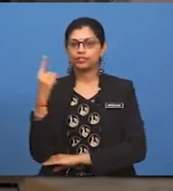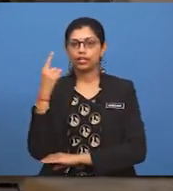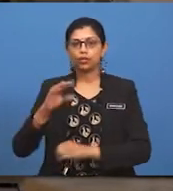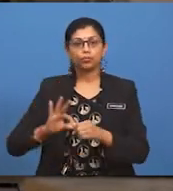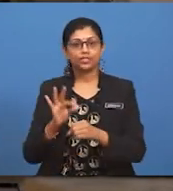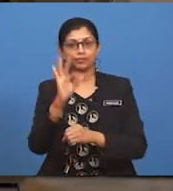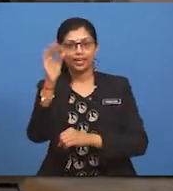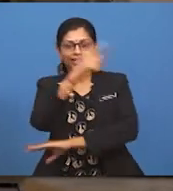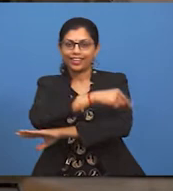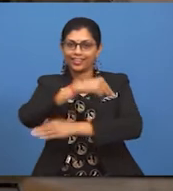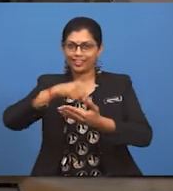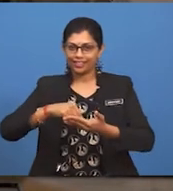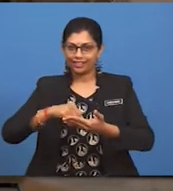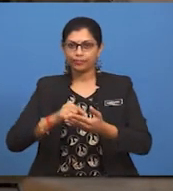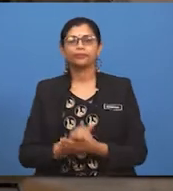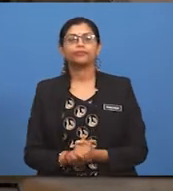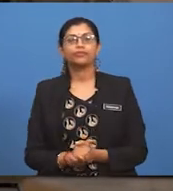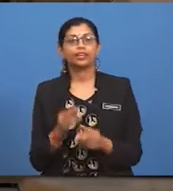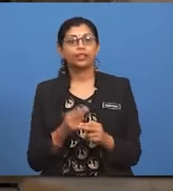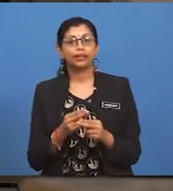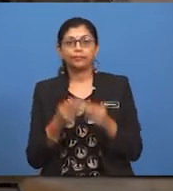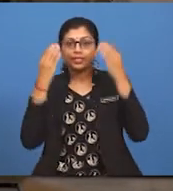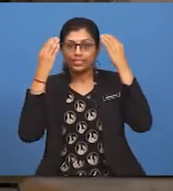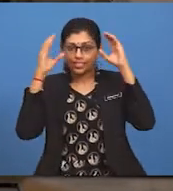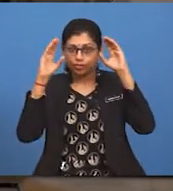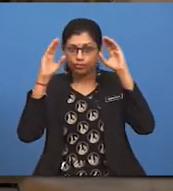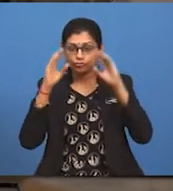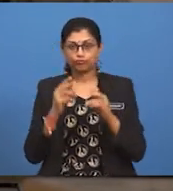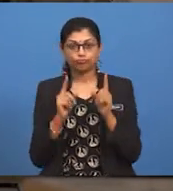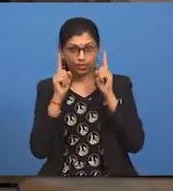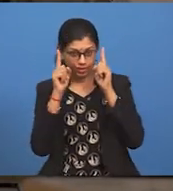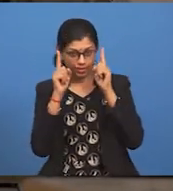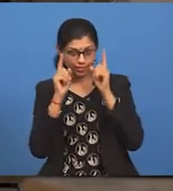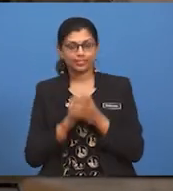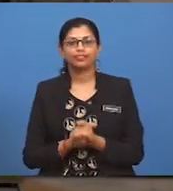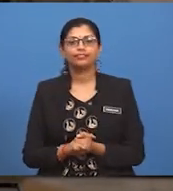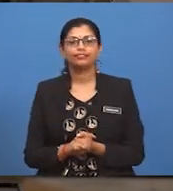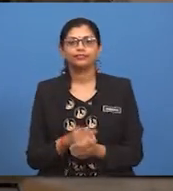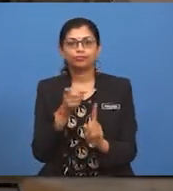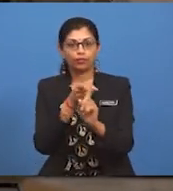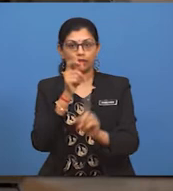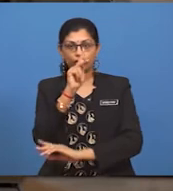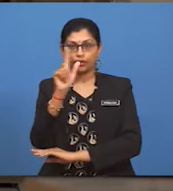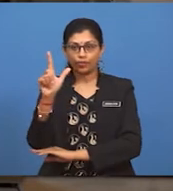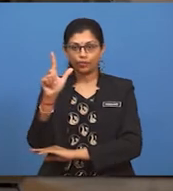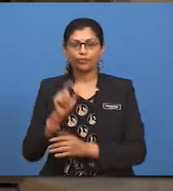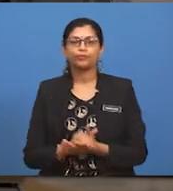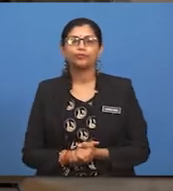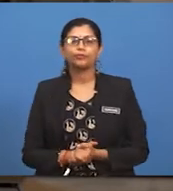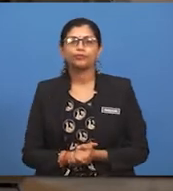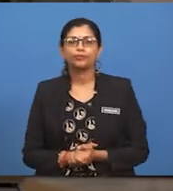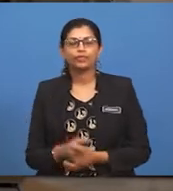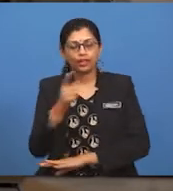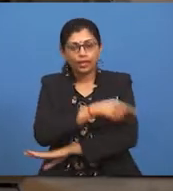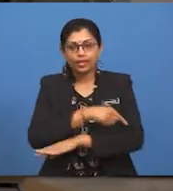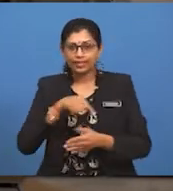ini. Saya Cikgu Siti dari Kolej Vokasional ERT Setapak Kuala Lumpur. Pada episod